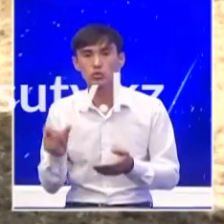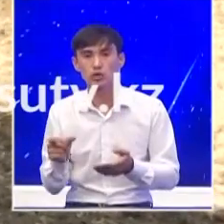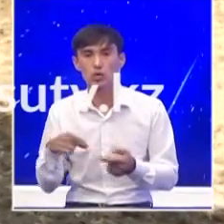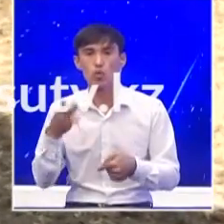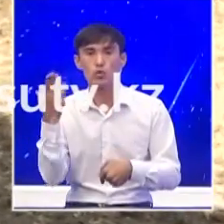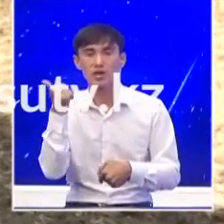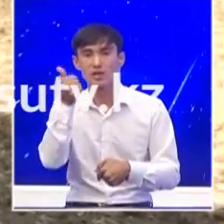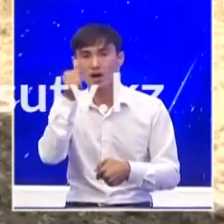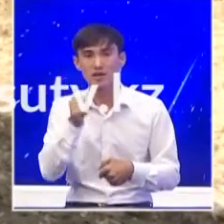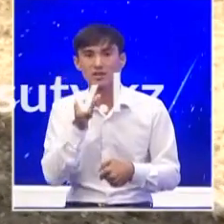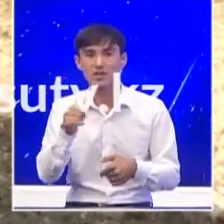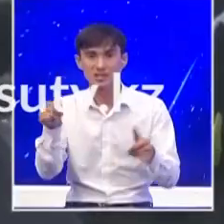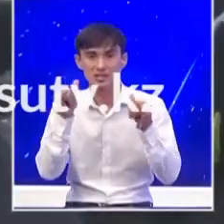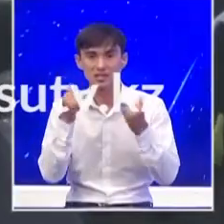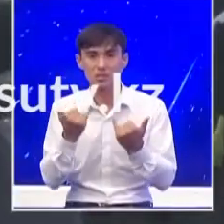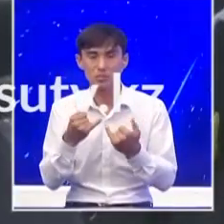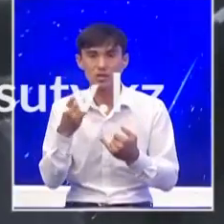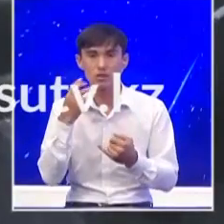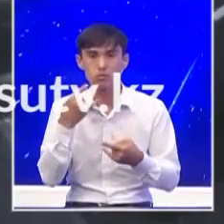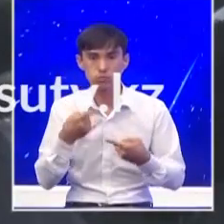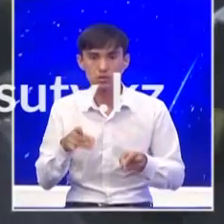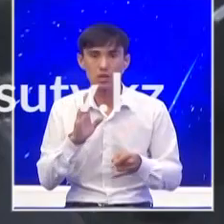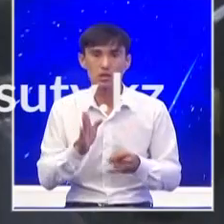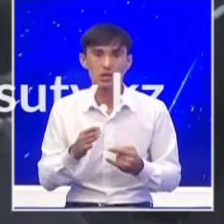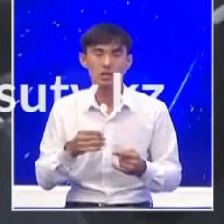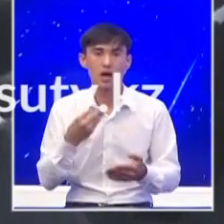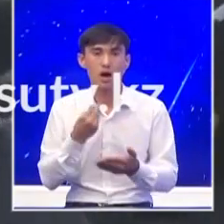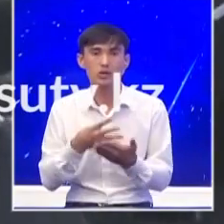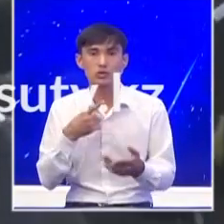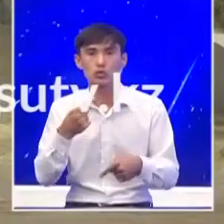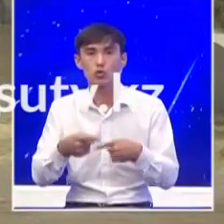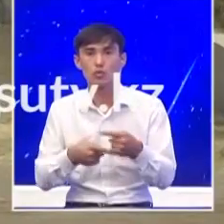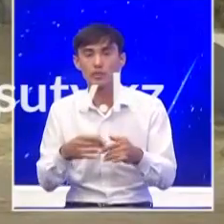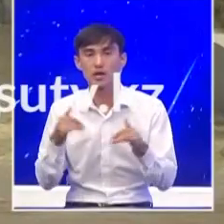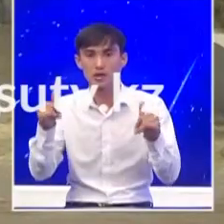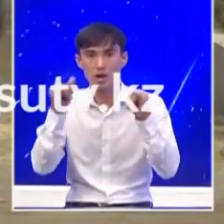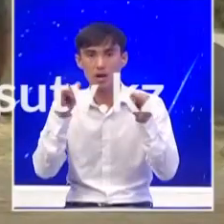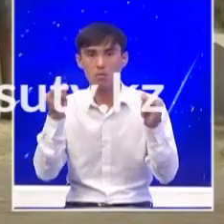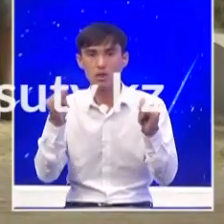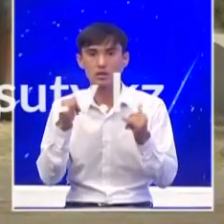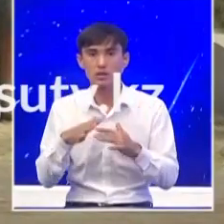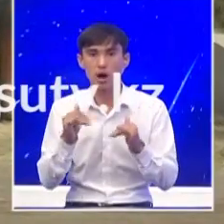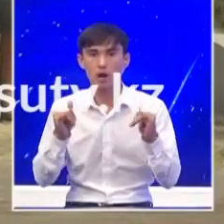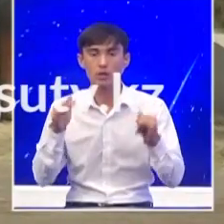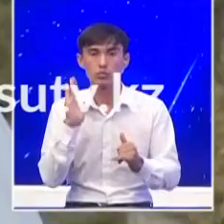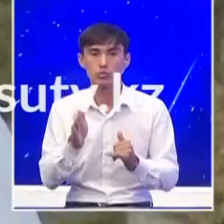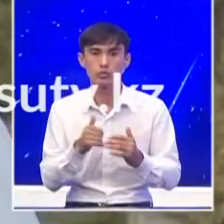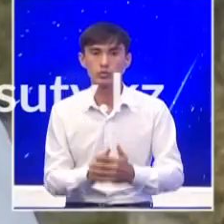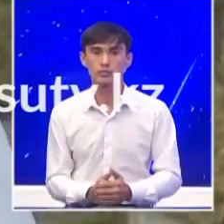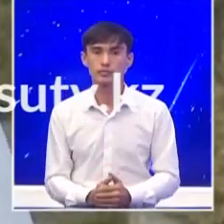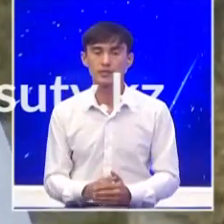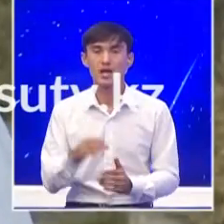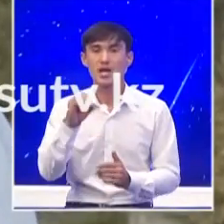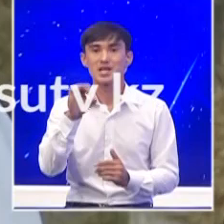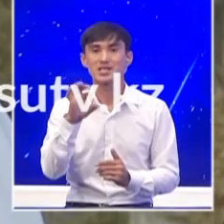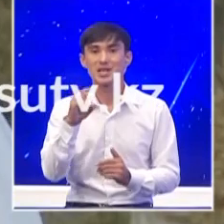айда келген сиырлар биыл бұзаулайды. Осылайша асыл тұқымды ірі қара малдың гендік қоры едәуір артады. Ескелді